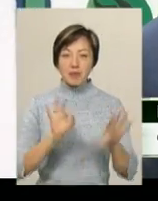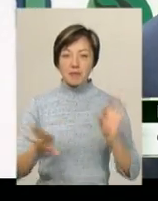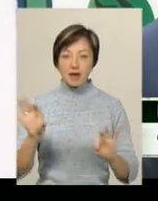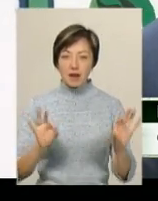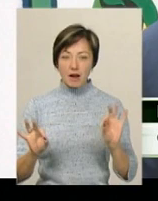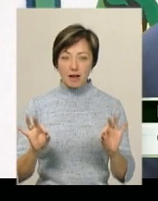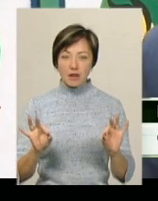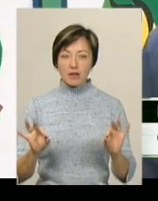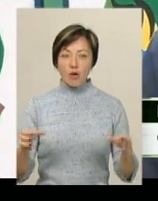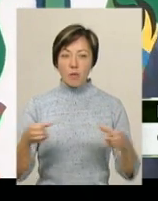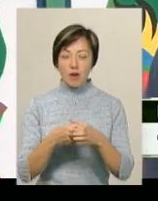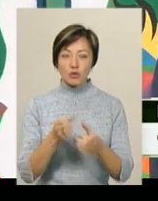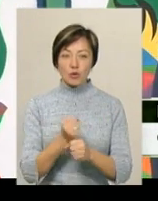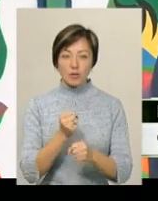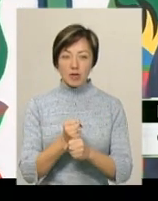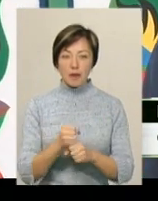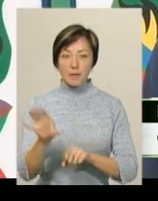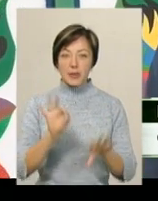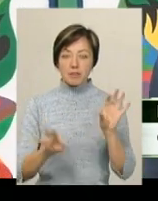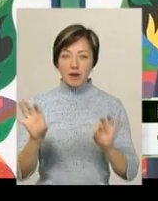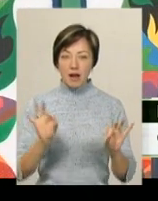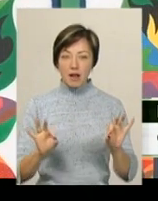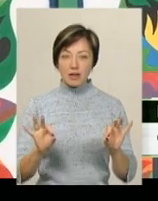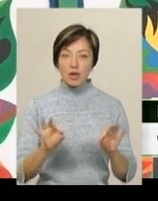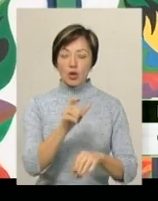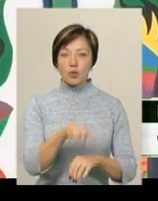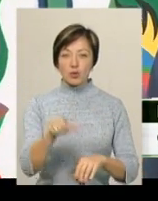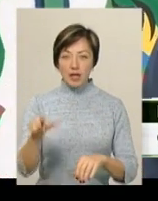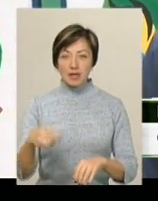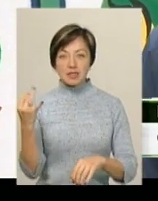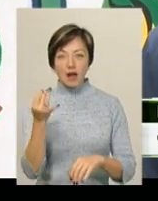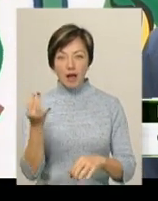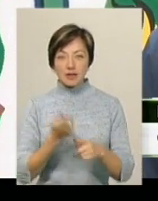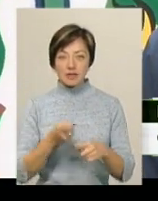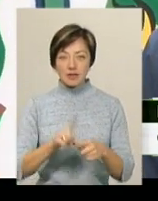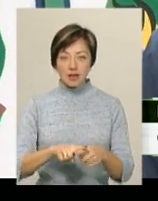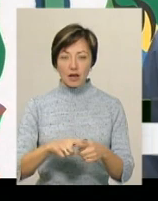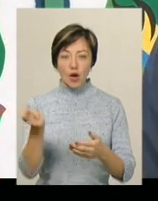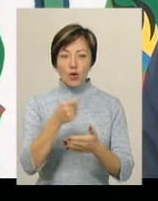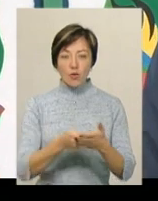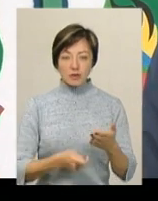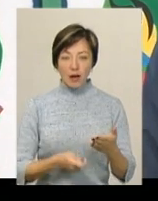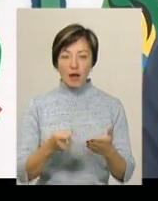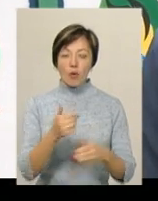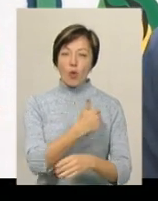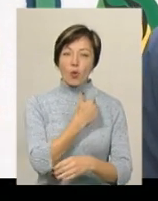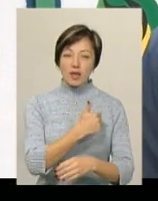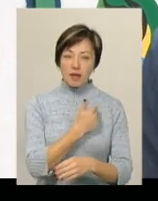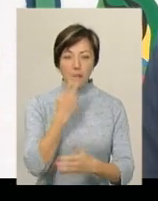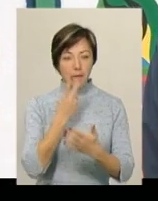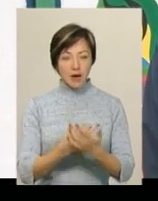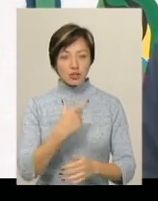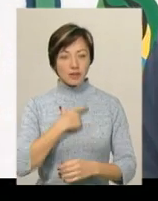тих людей, які цікавлять цей розпис, які хотіли б